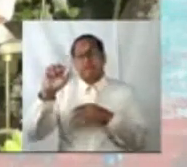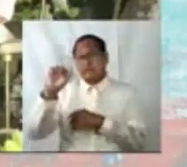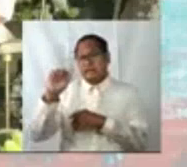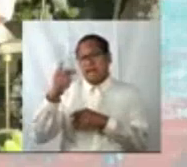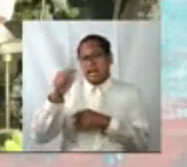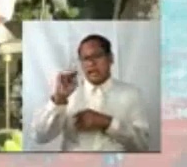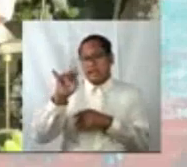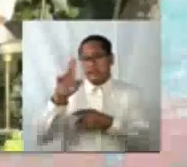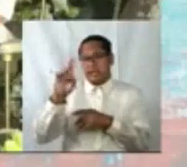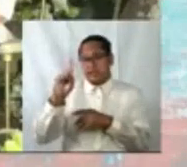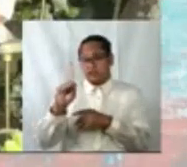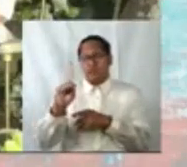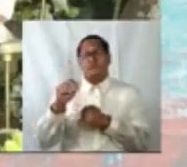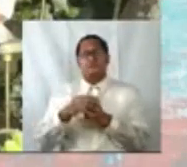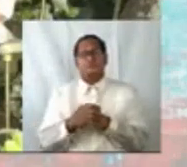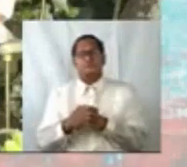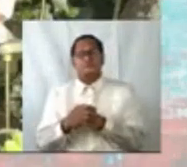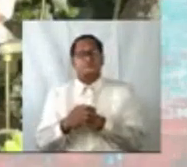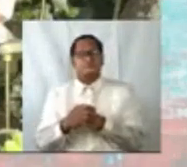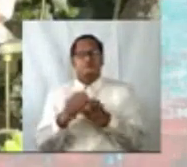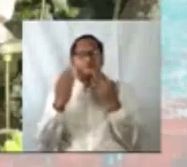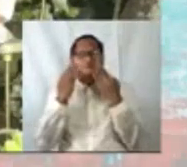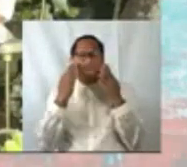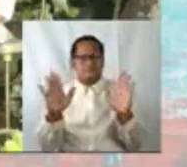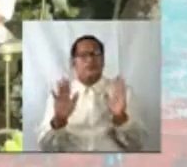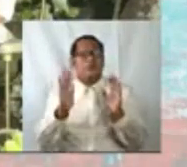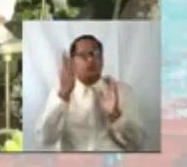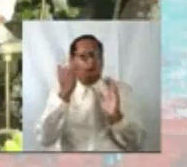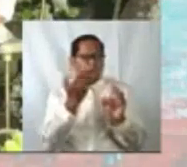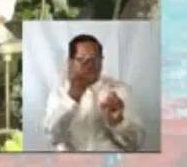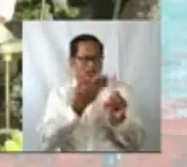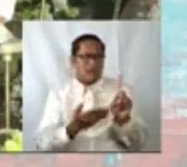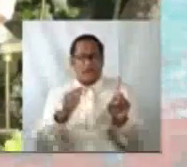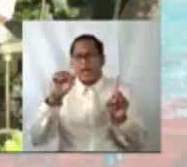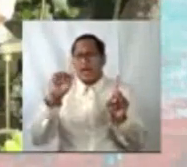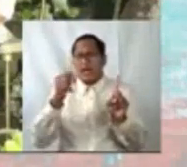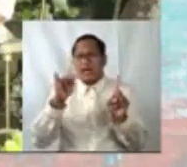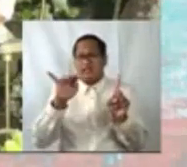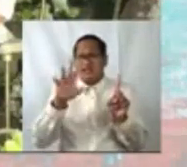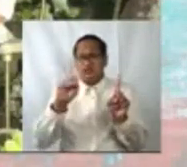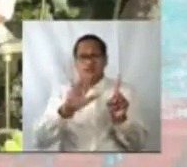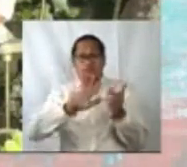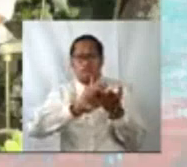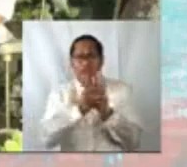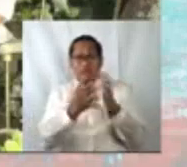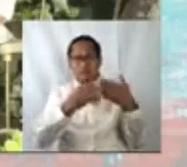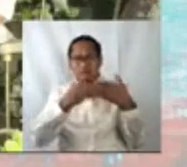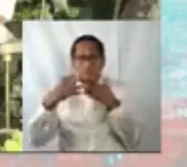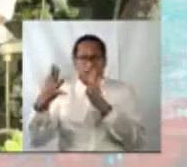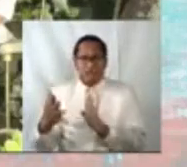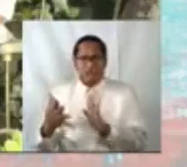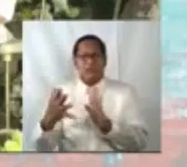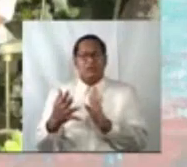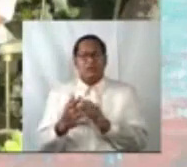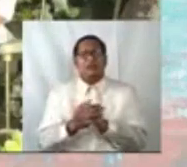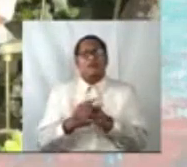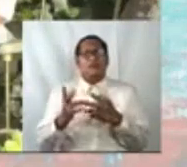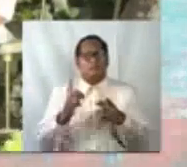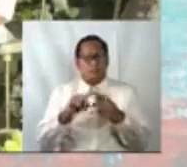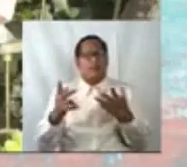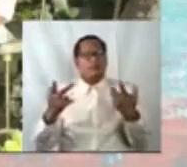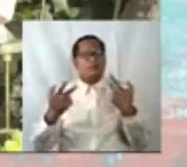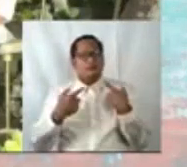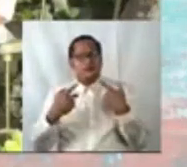At ang hindi ko nga alam kung bakit si Aguinaldo pa yung parang naging pinuno. In such a way na I think may charisma din yung